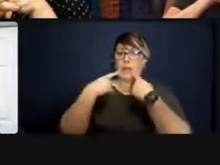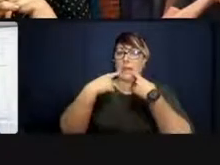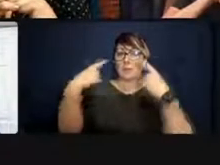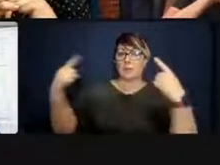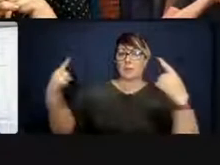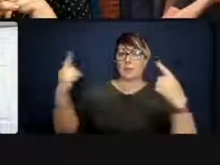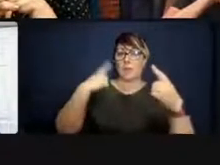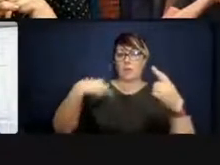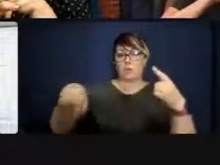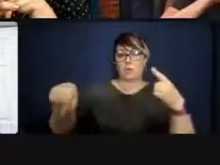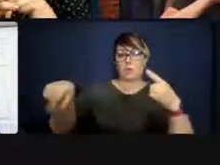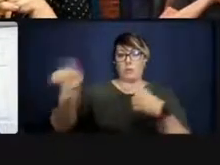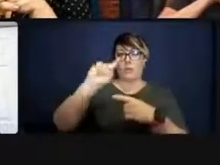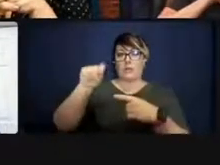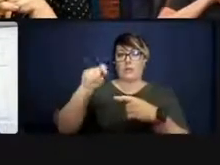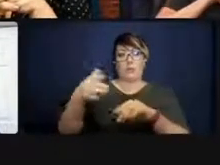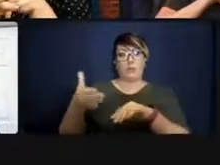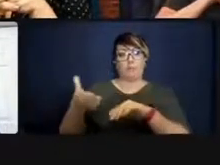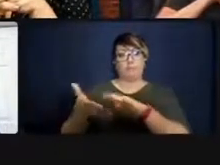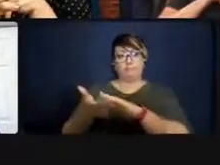Dr. Polio